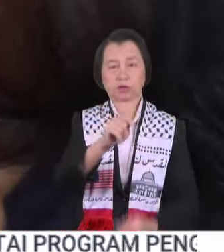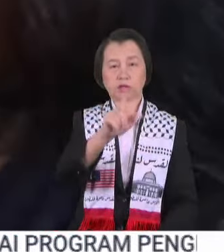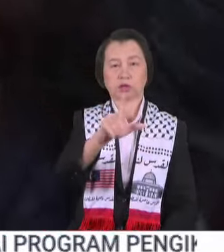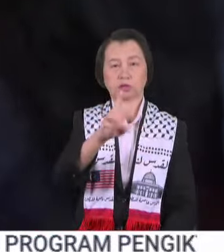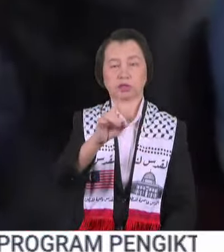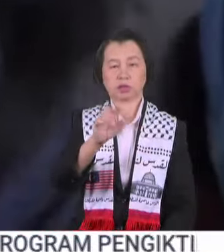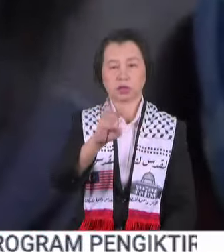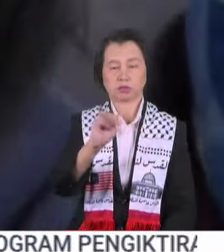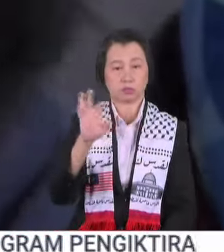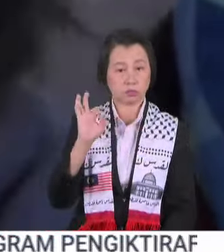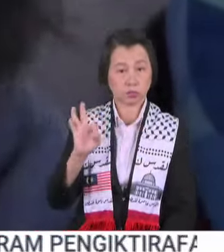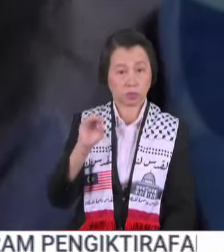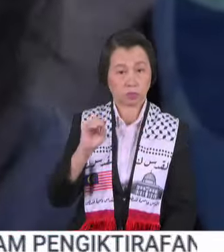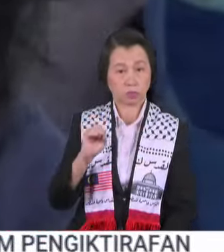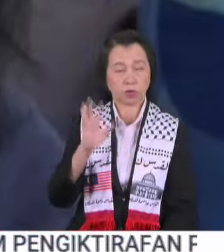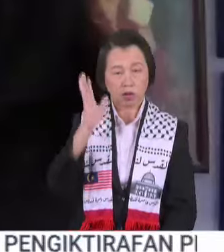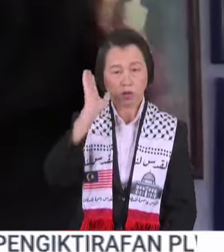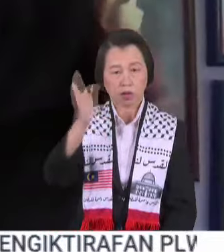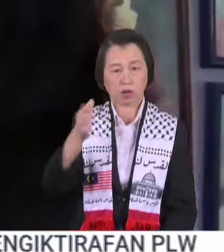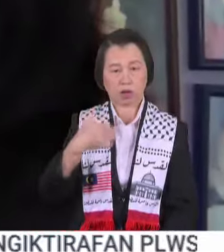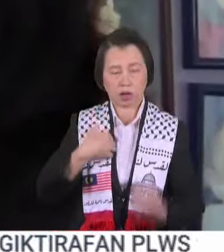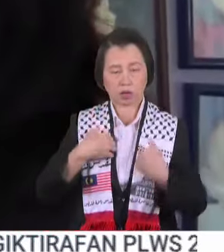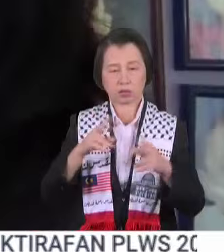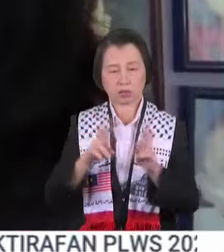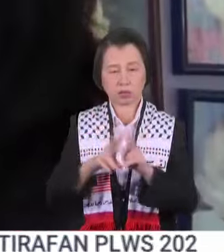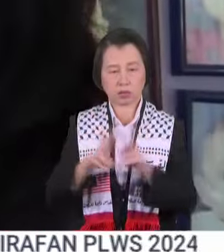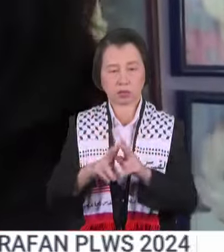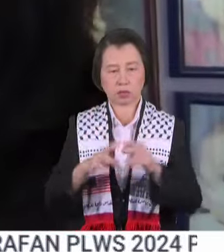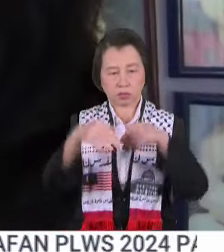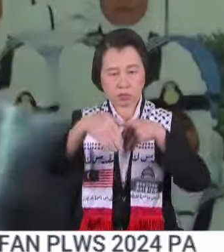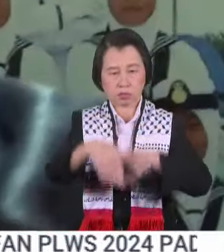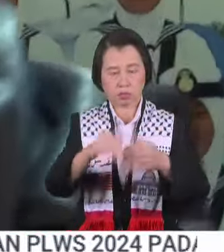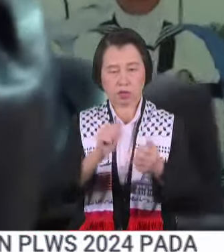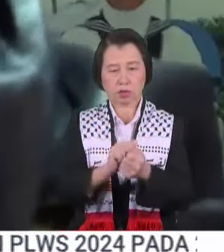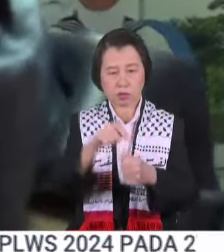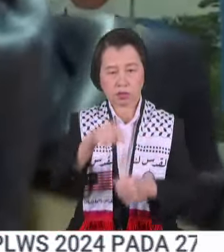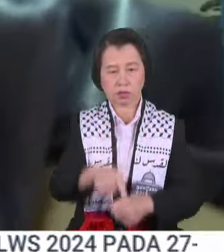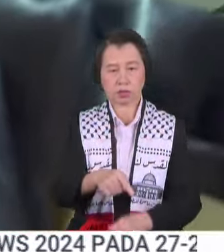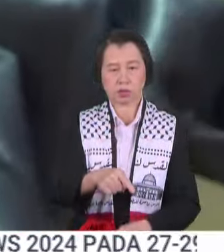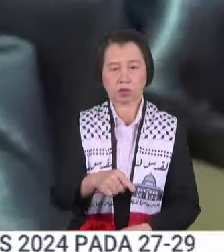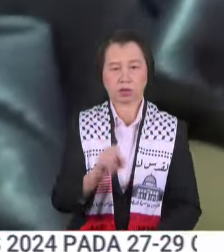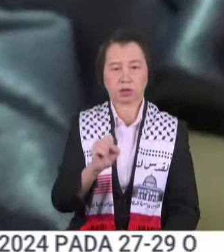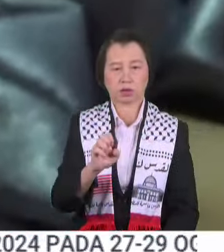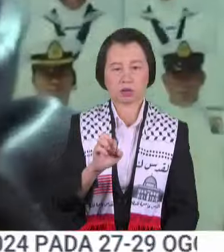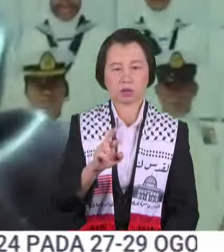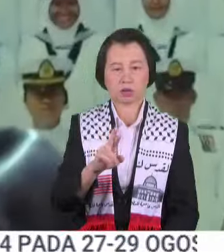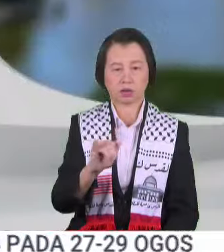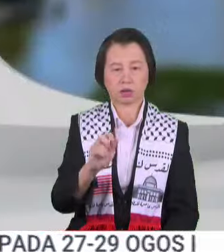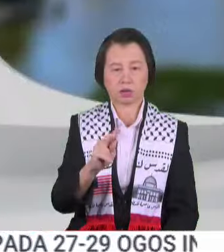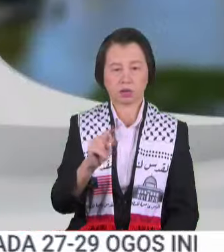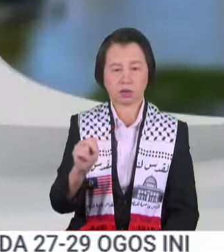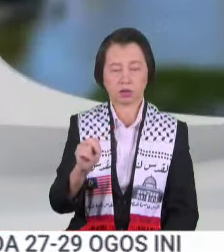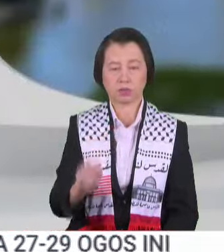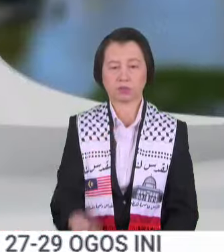TLDM ke-90 dan akan dikebumikan di kampung suaminya di Kampung Engkeruh, Serian.